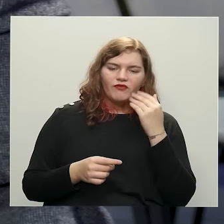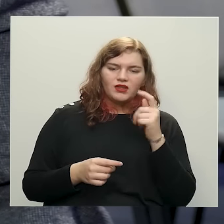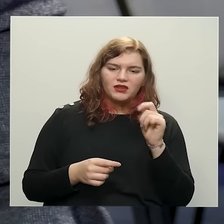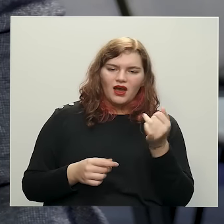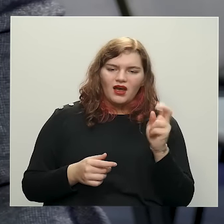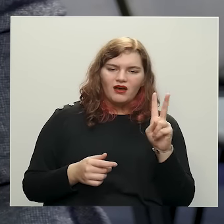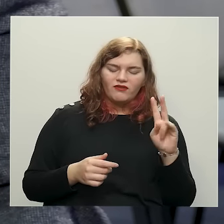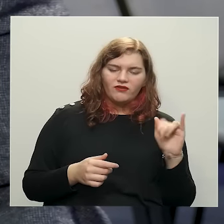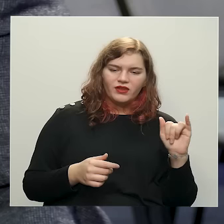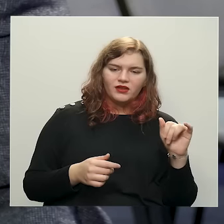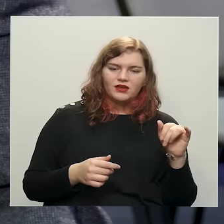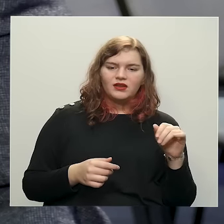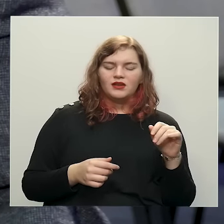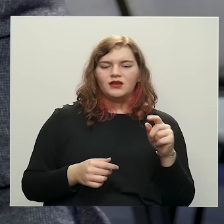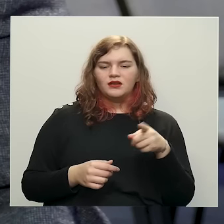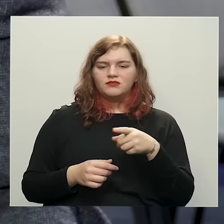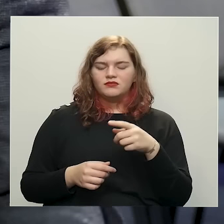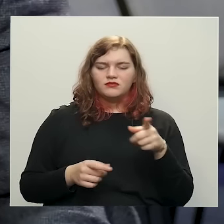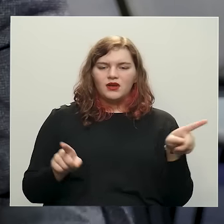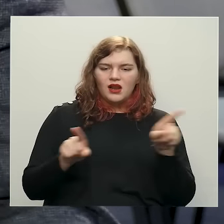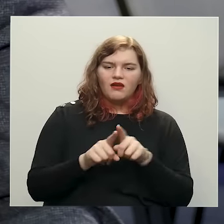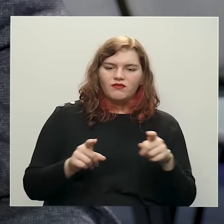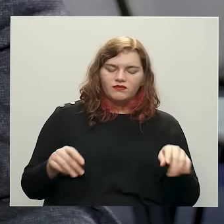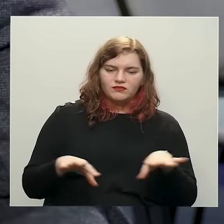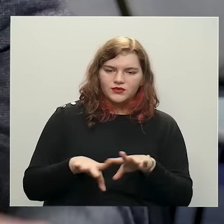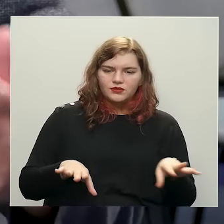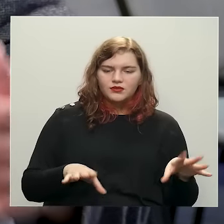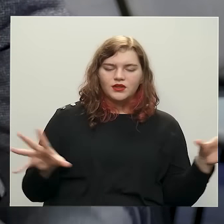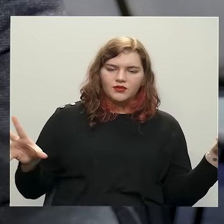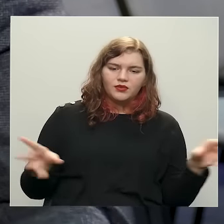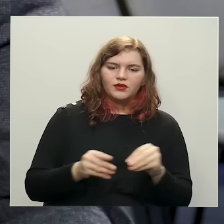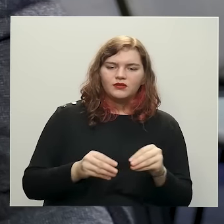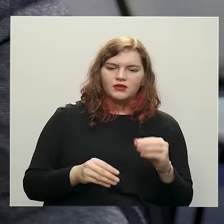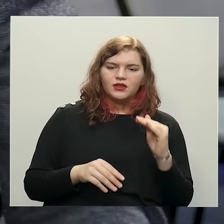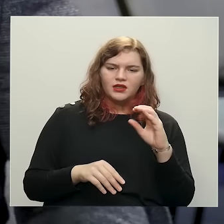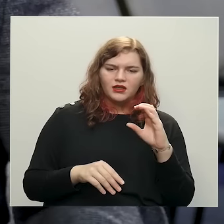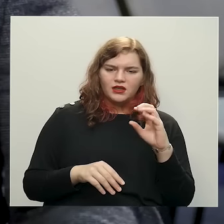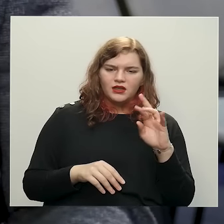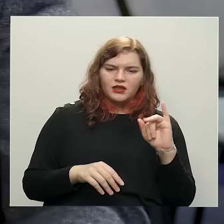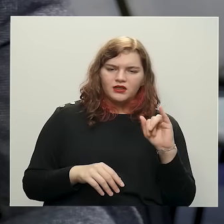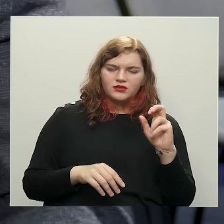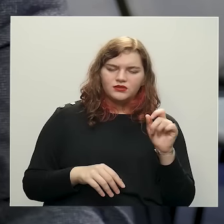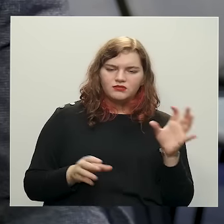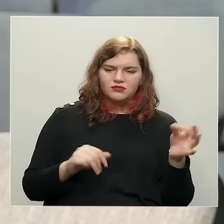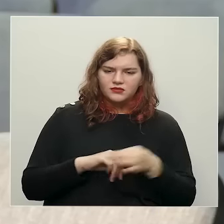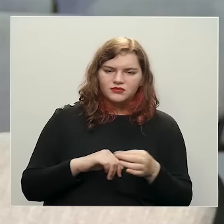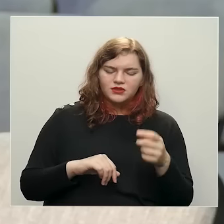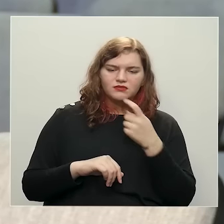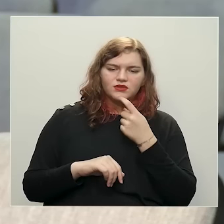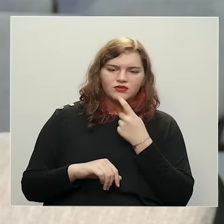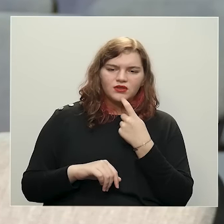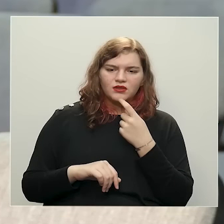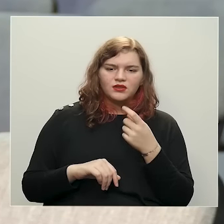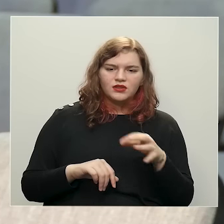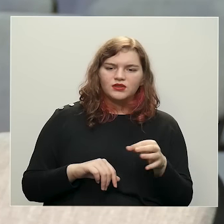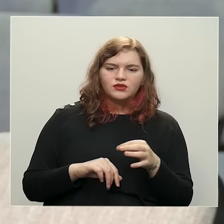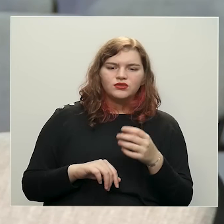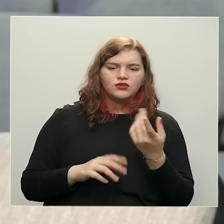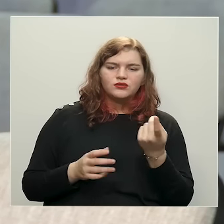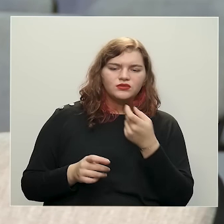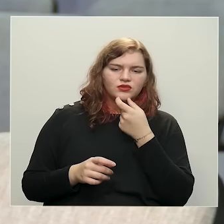că de-aia am spus aripă, fata lui Tavi Nuncan este la orgă, o cânta cu Cristocentricul prin Timișoara, s-a căsătorit și atunci... În ce an s-a